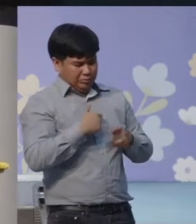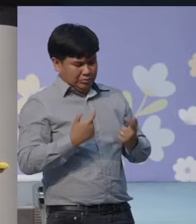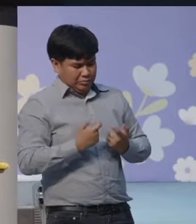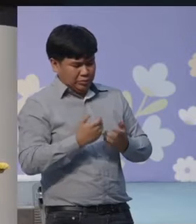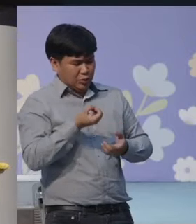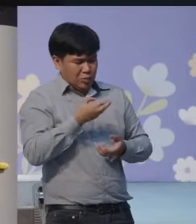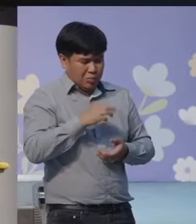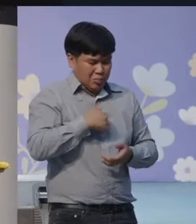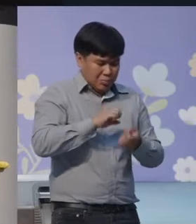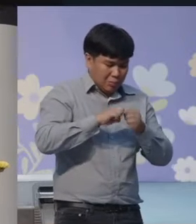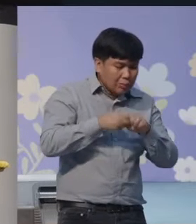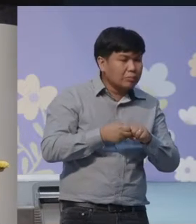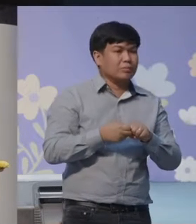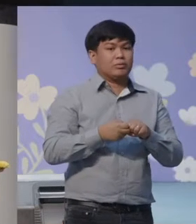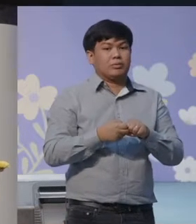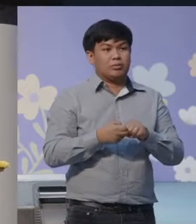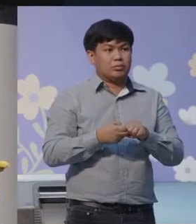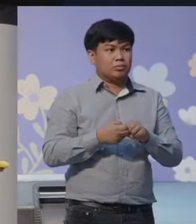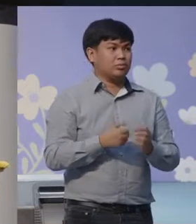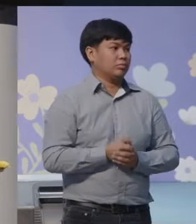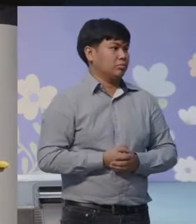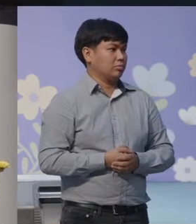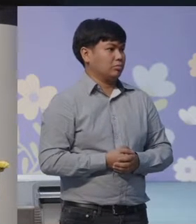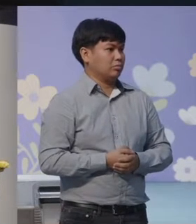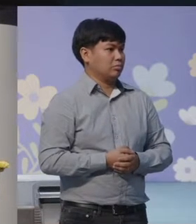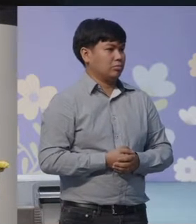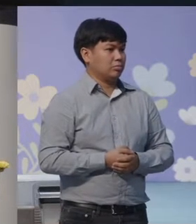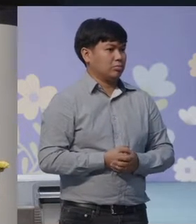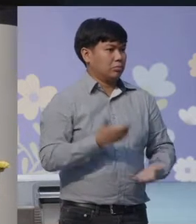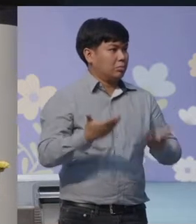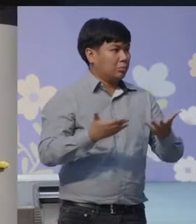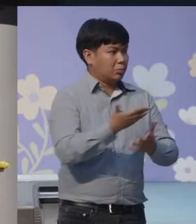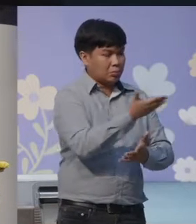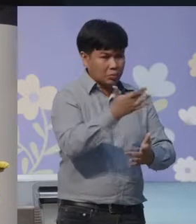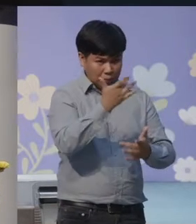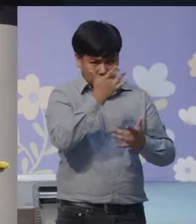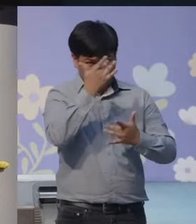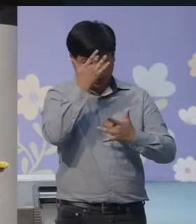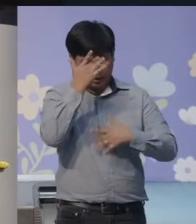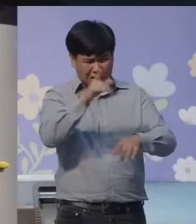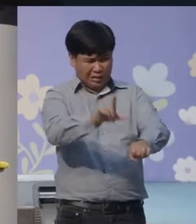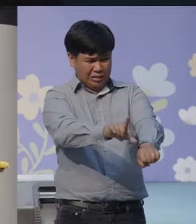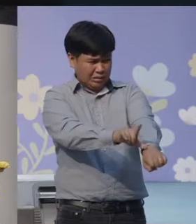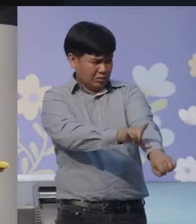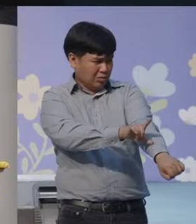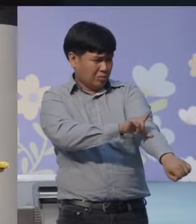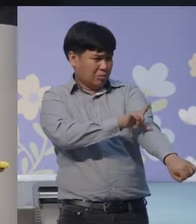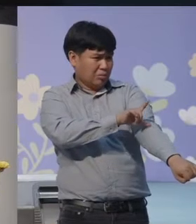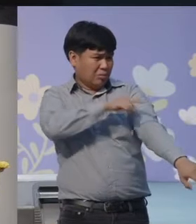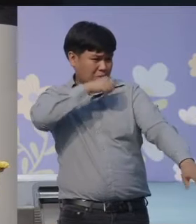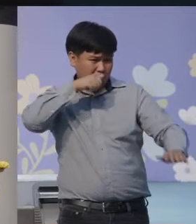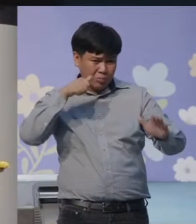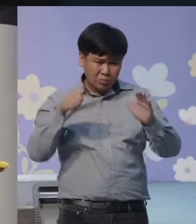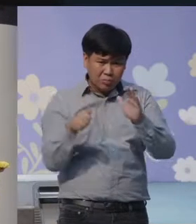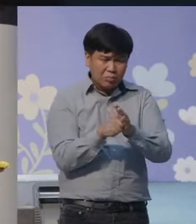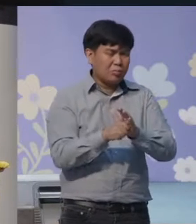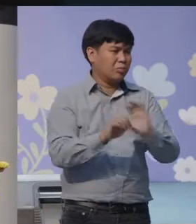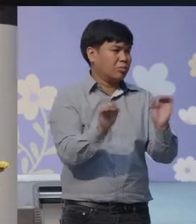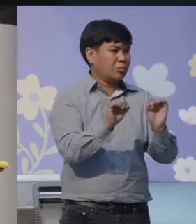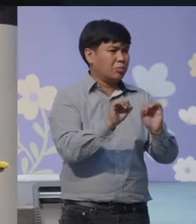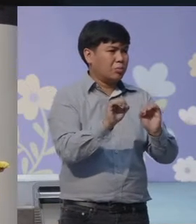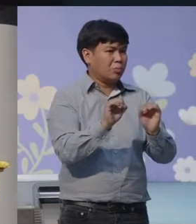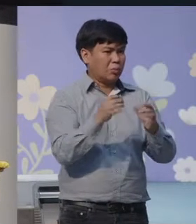Meron ba kayong kapansanan na matagal nang hindi gumagaling? At kung hindi man